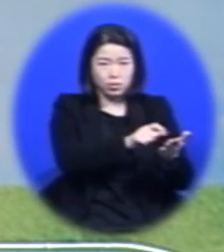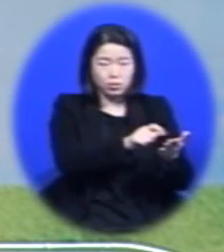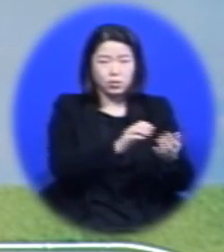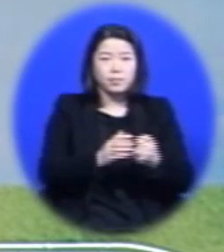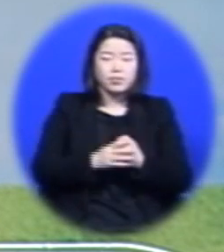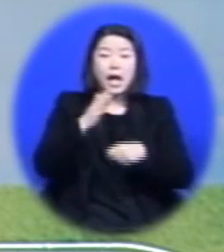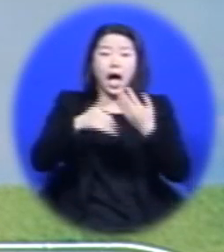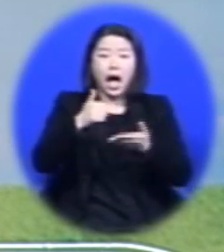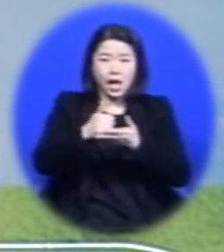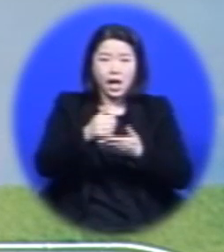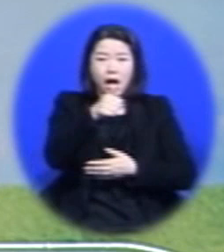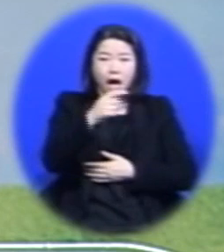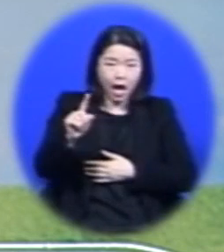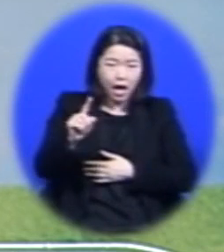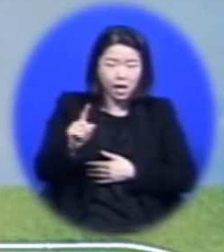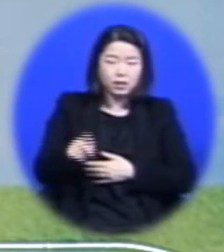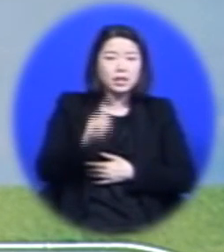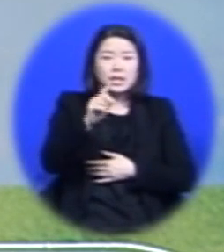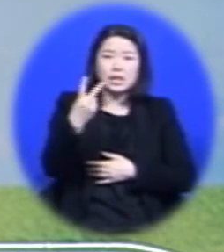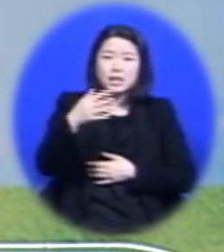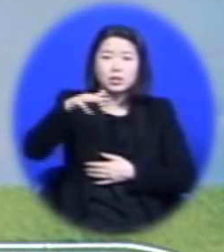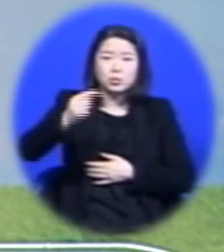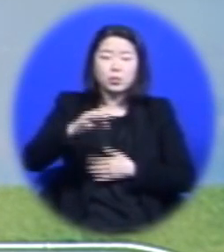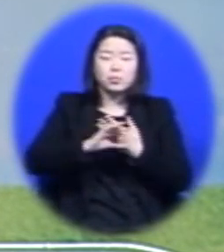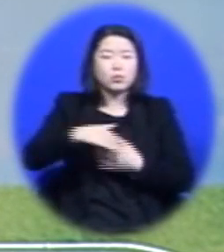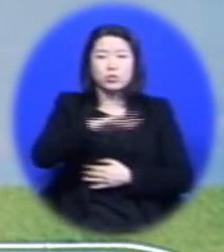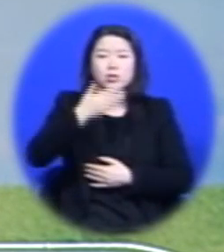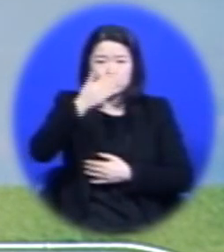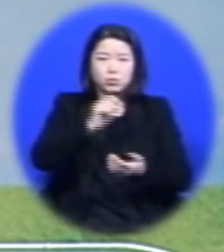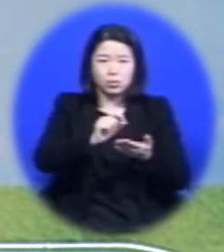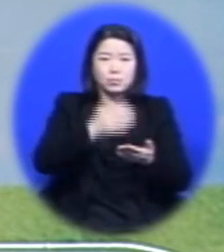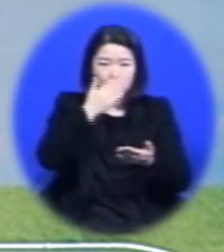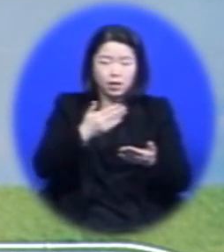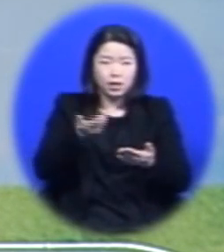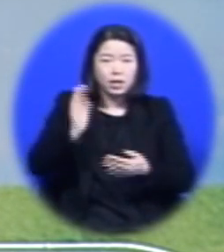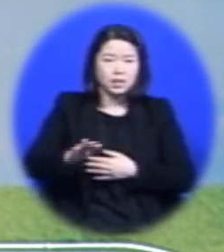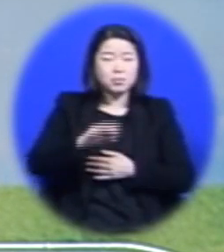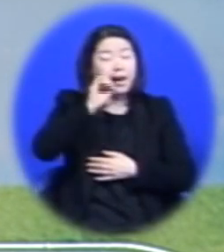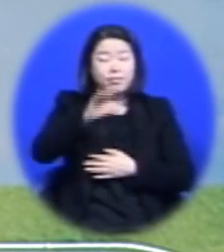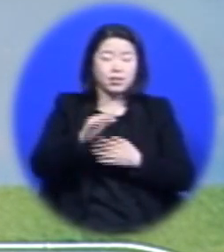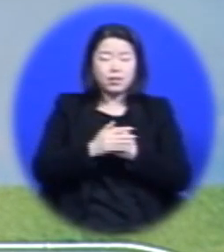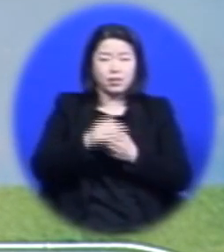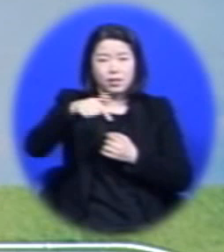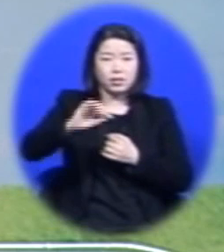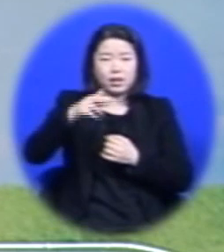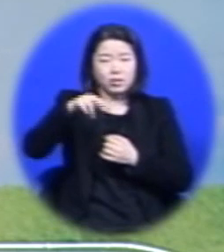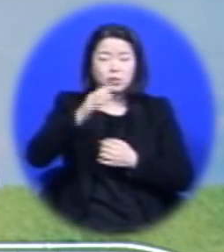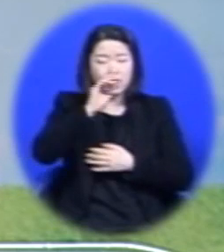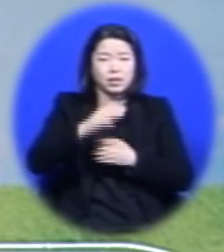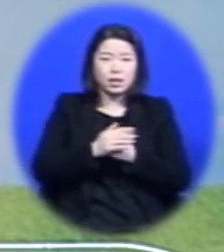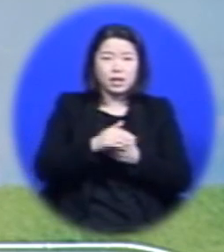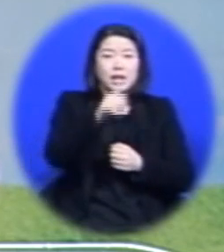들어서 하나님 우리는 1 2 초면 써요 하나님 근데 미즈노 겐조는 안되요 그럼 연희의